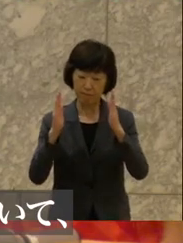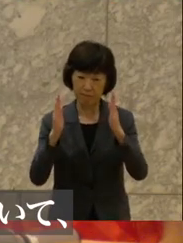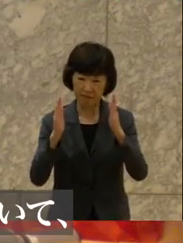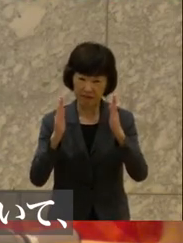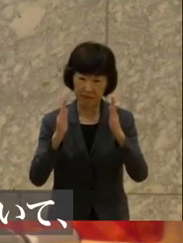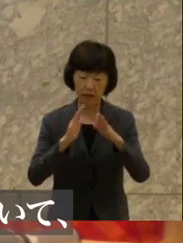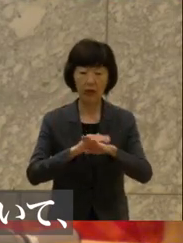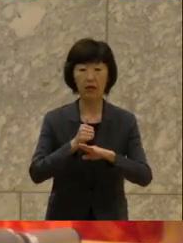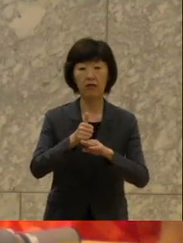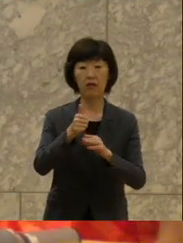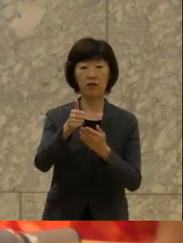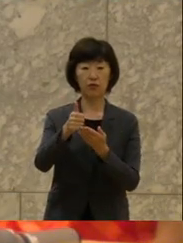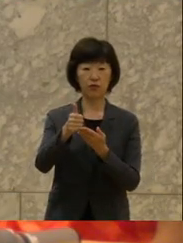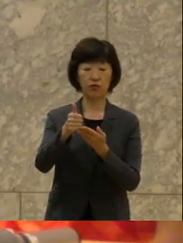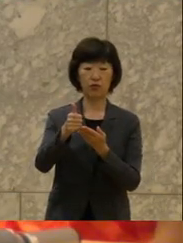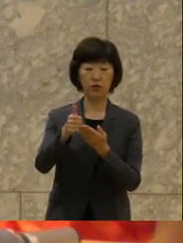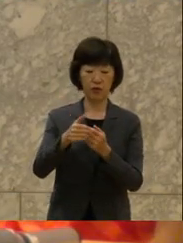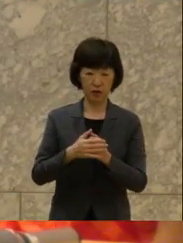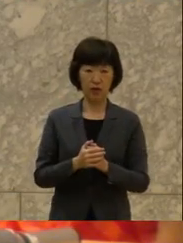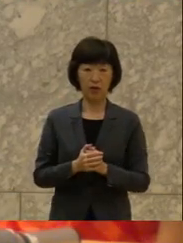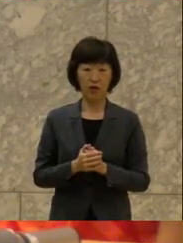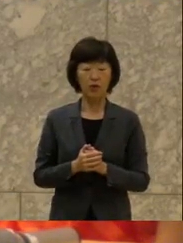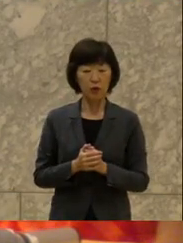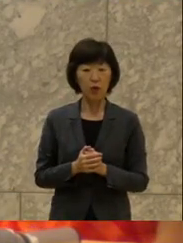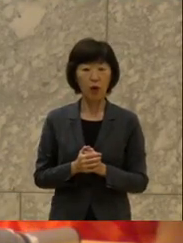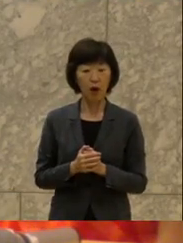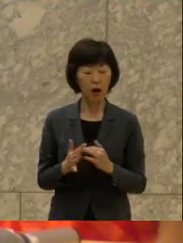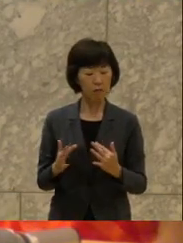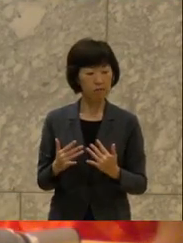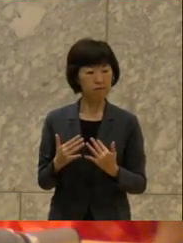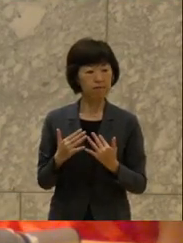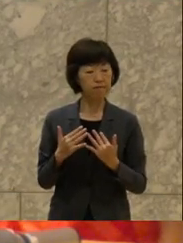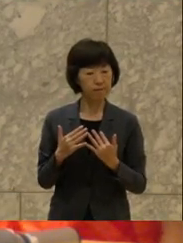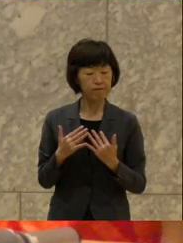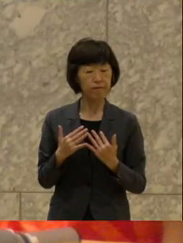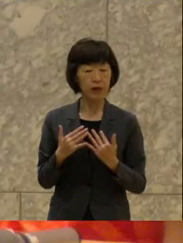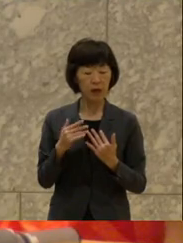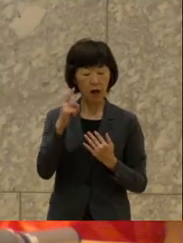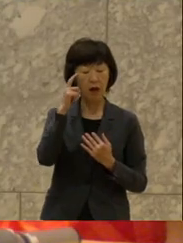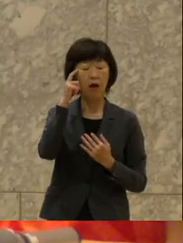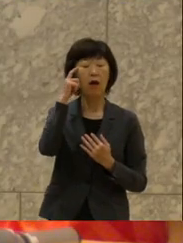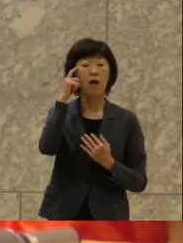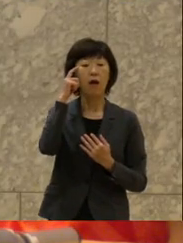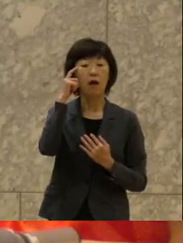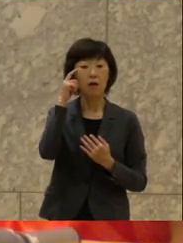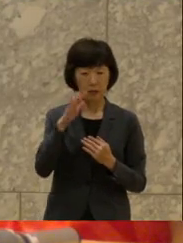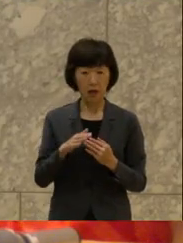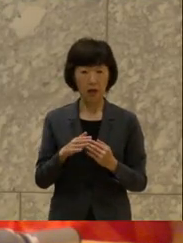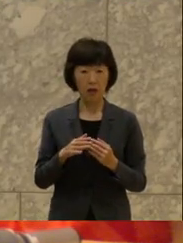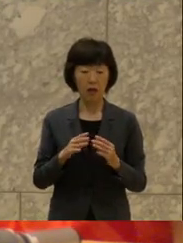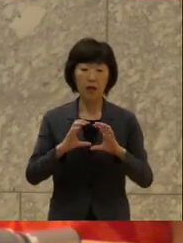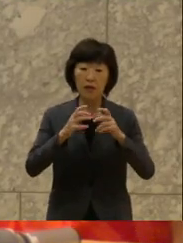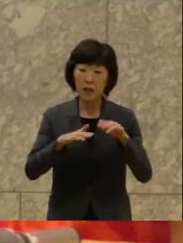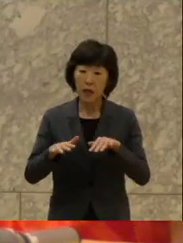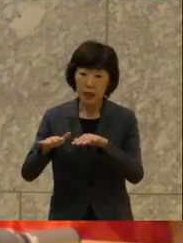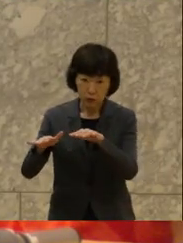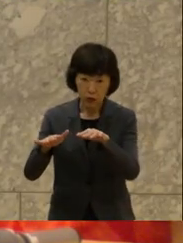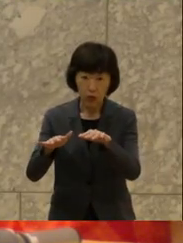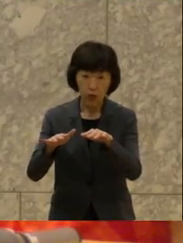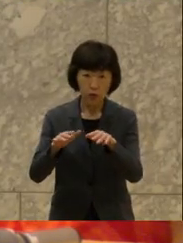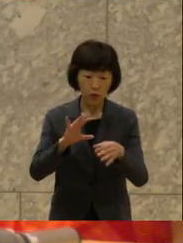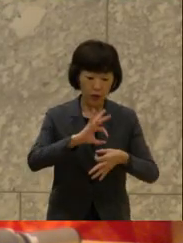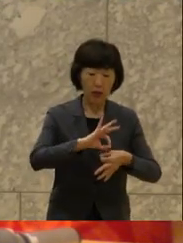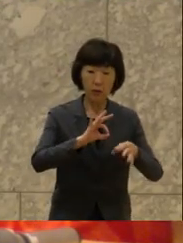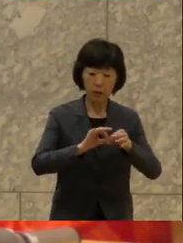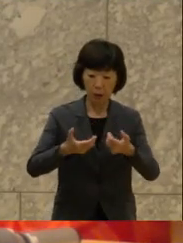取り組まれていてそれをすごく肌で感じたのでだからこそその世界陸上とデフリンピックと